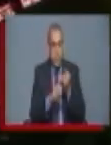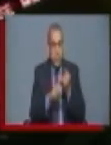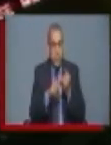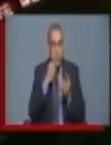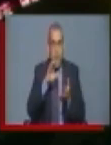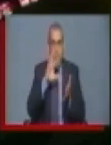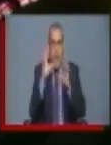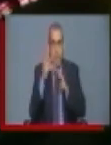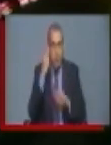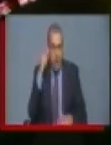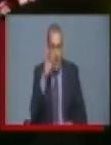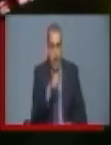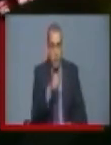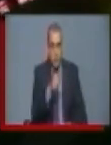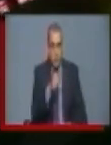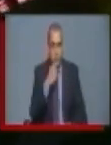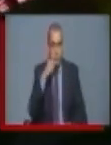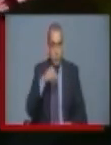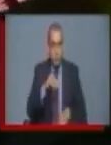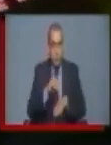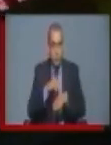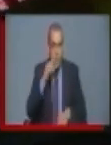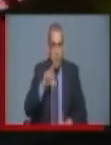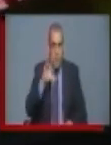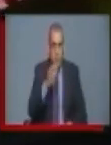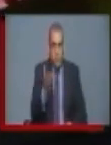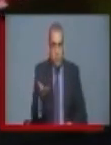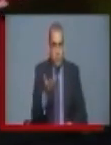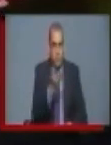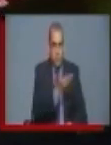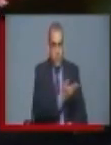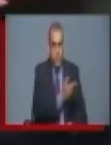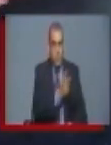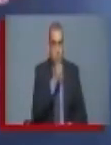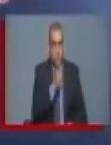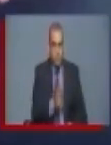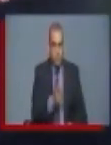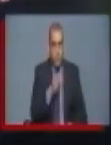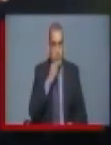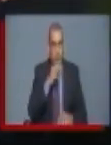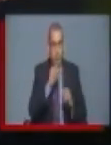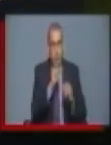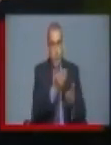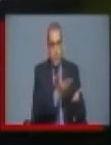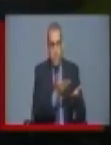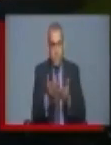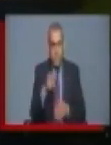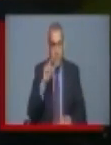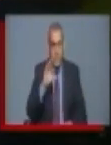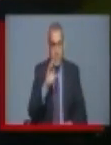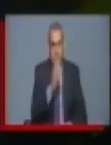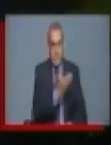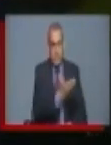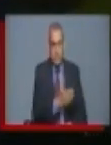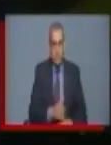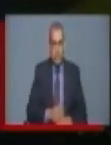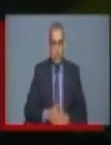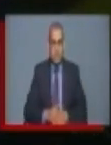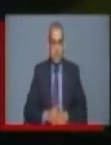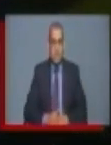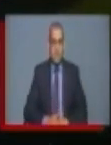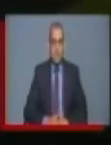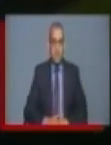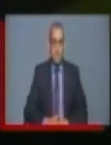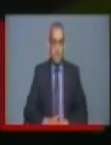ذلك يتم قتل المدنيين. لا يفعلون شيئا، مجرد تصريحات صحيح. ولكن في الغرف المغلقة تجري